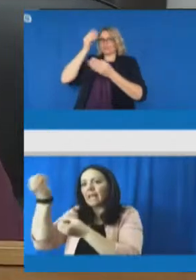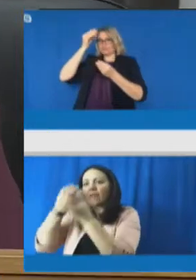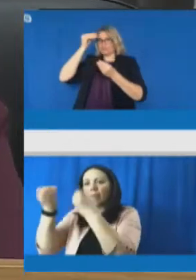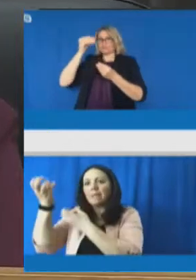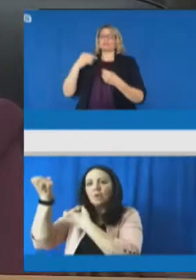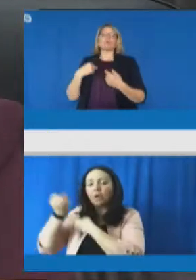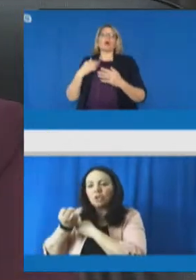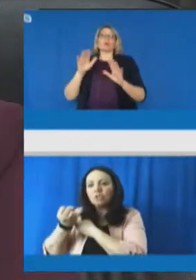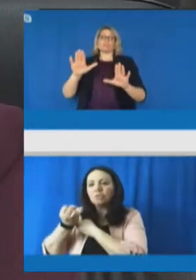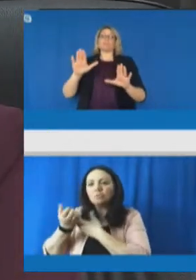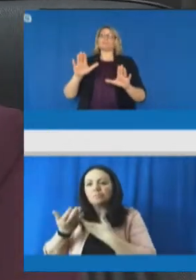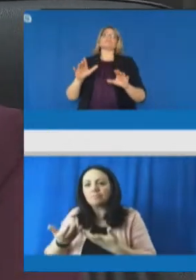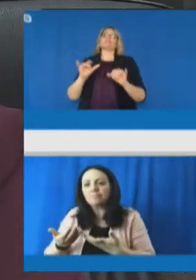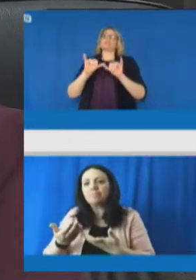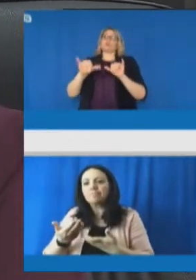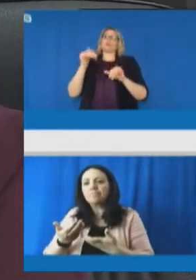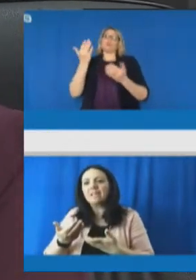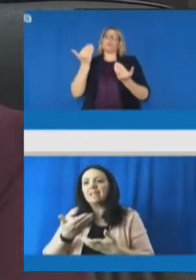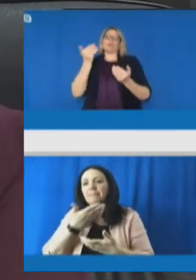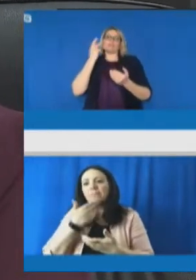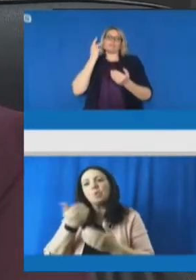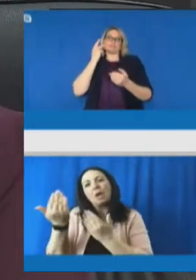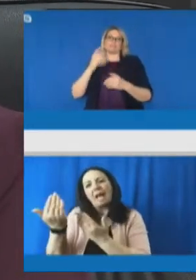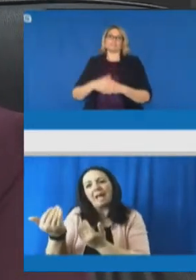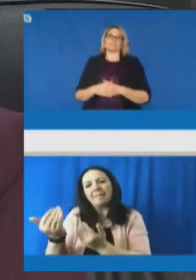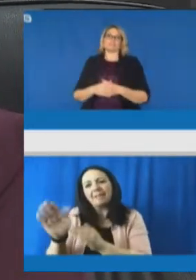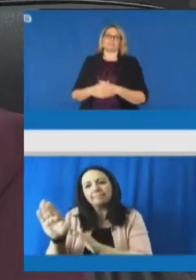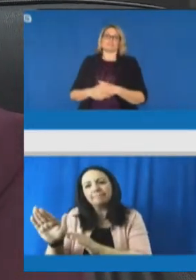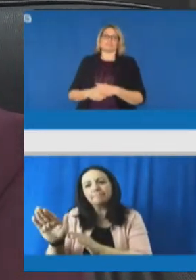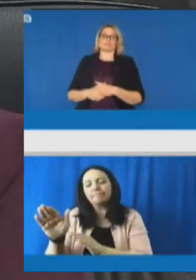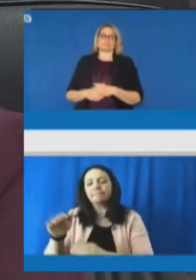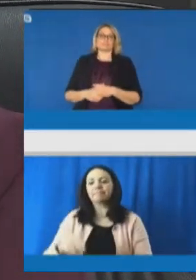pharmacies. S'il vous plaît.